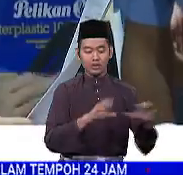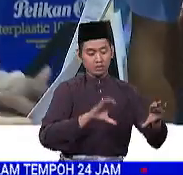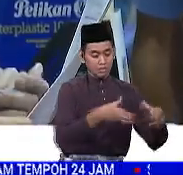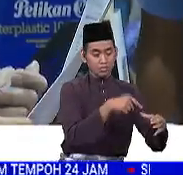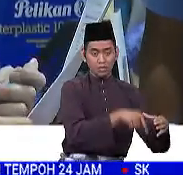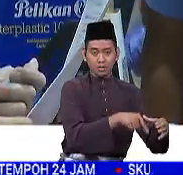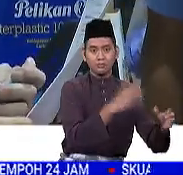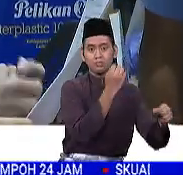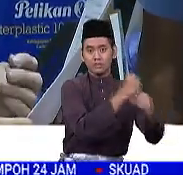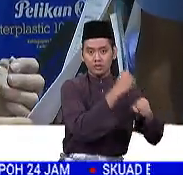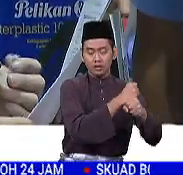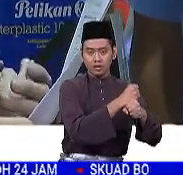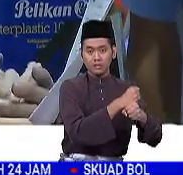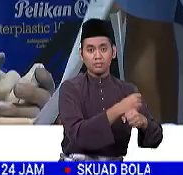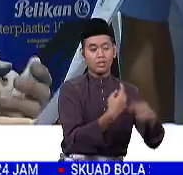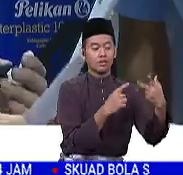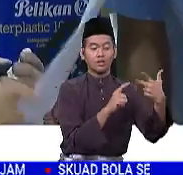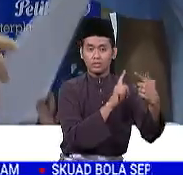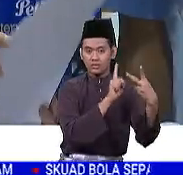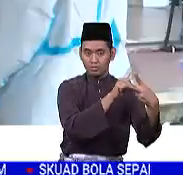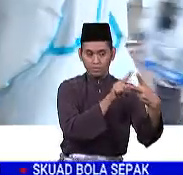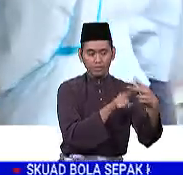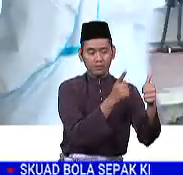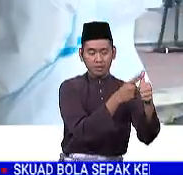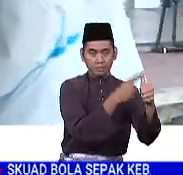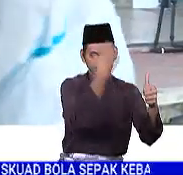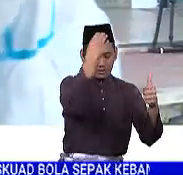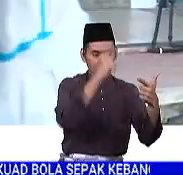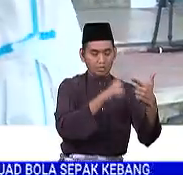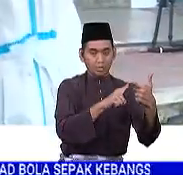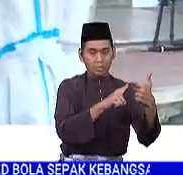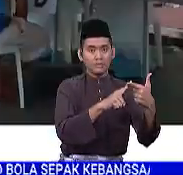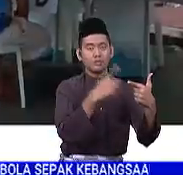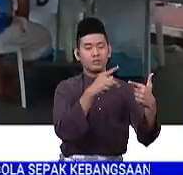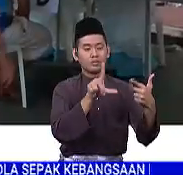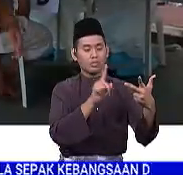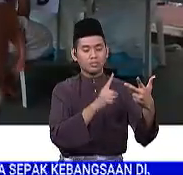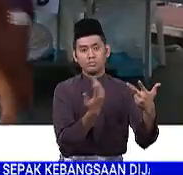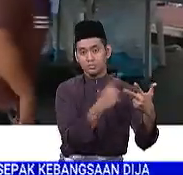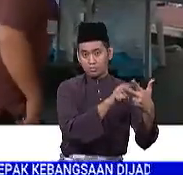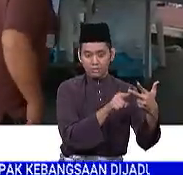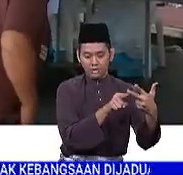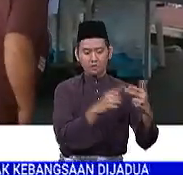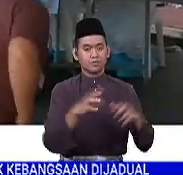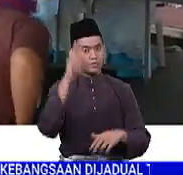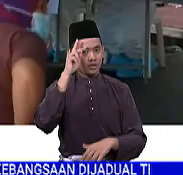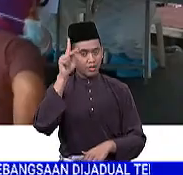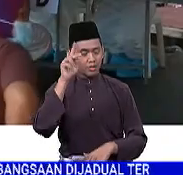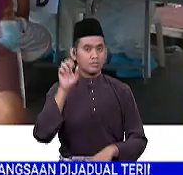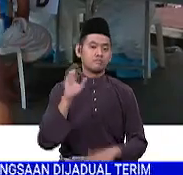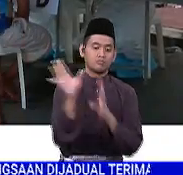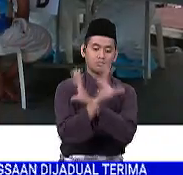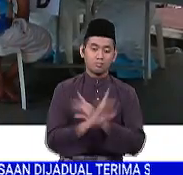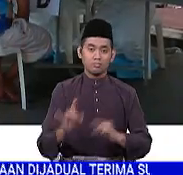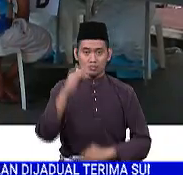itu meliputi 2 di Selangor, 2 di Kuala Lumpur, manakala Kelantan, Sarawak, Johor, Sabah,